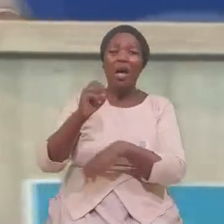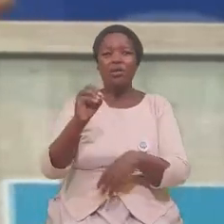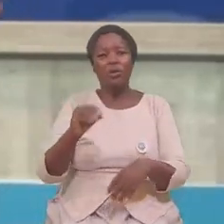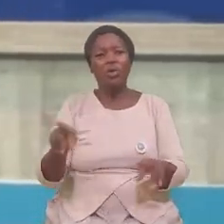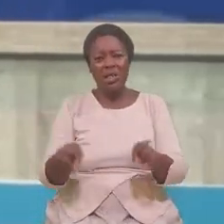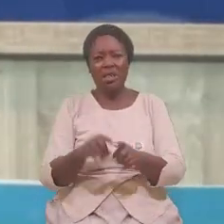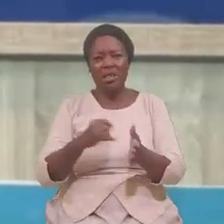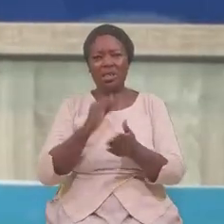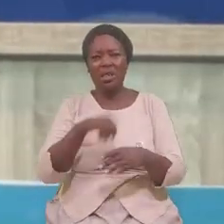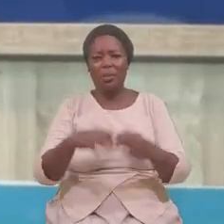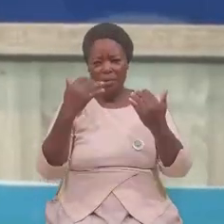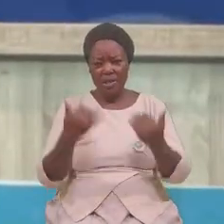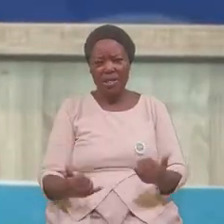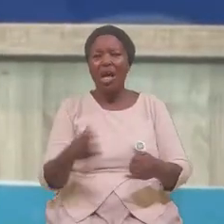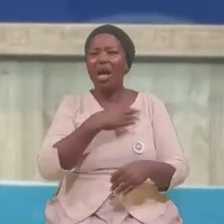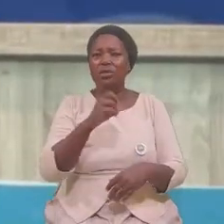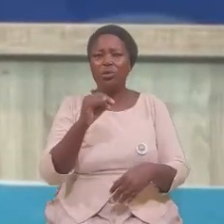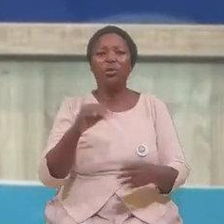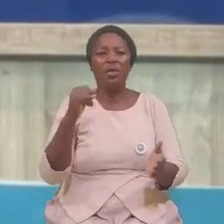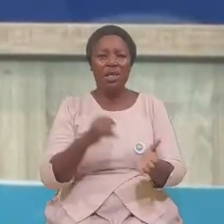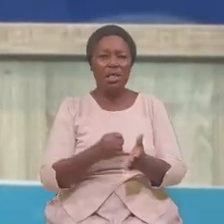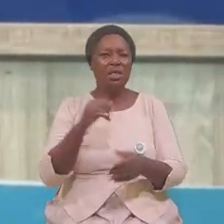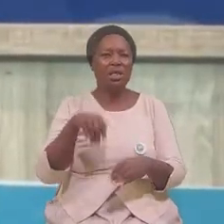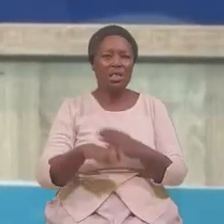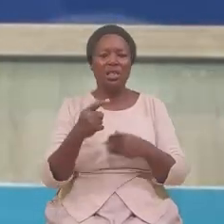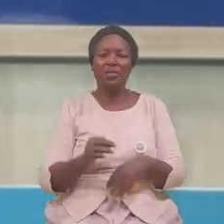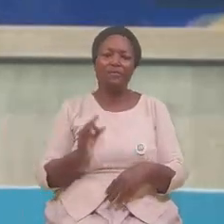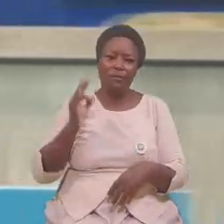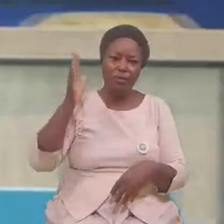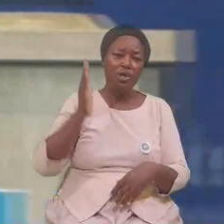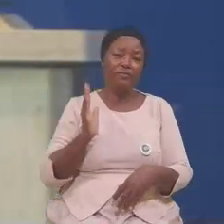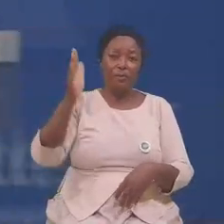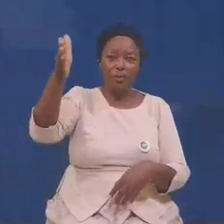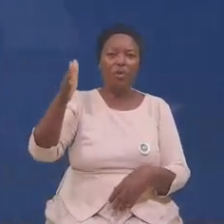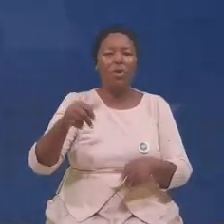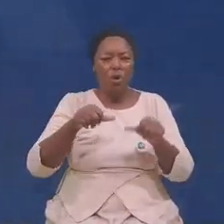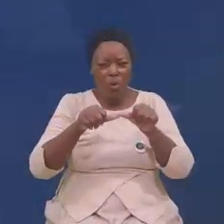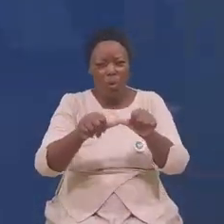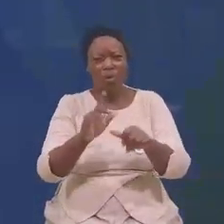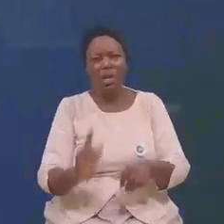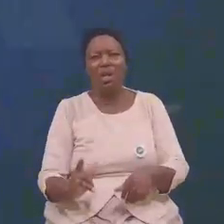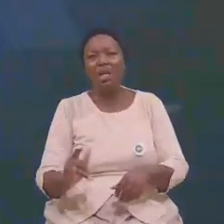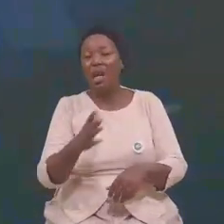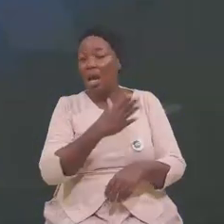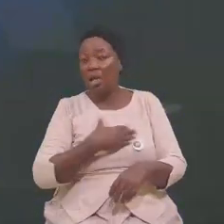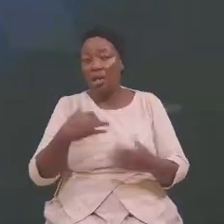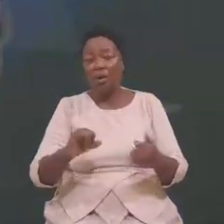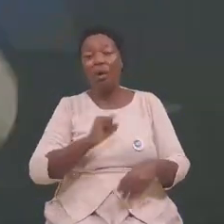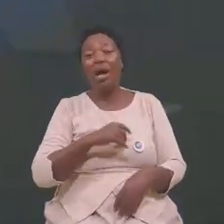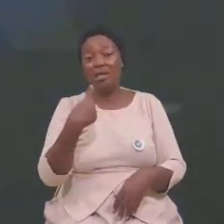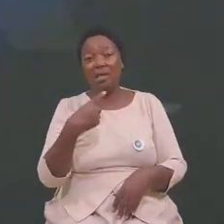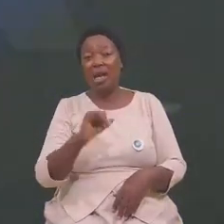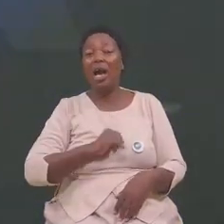présent, il en sera ainsi dans l'avenir, perpétuellement. Et maintenant je dis, je